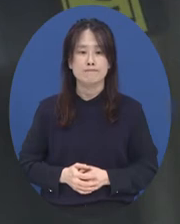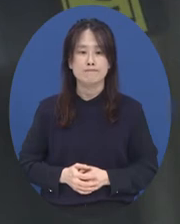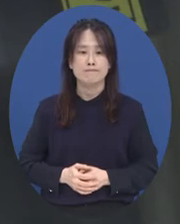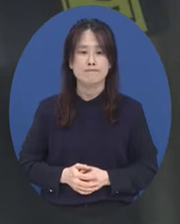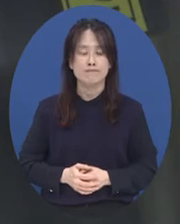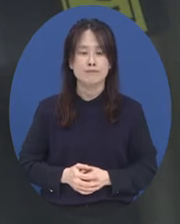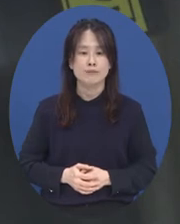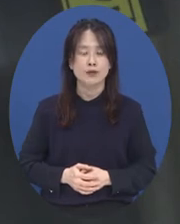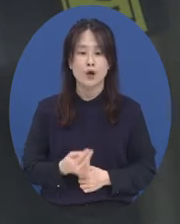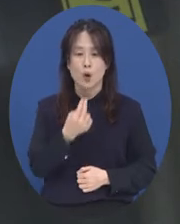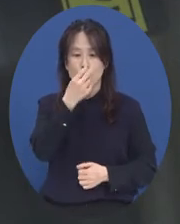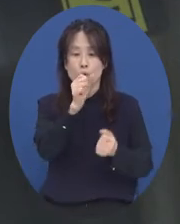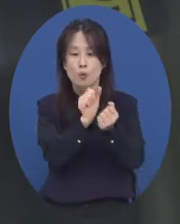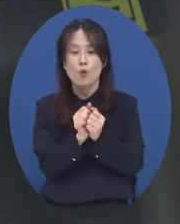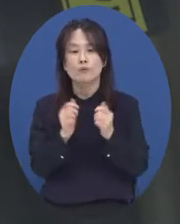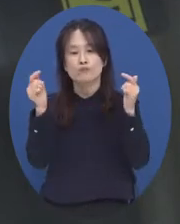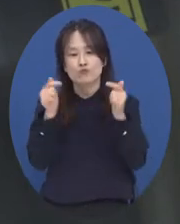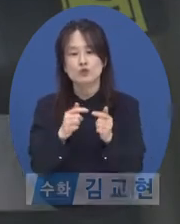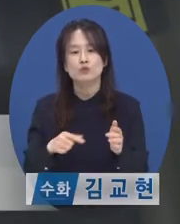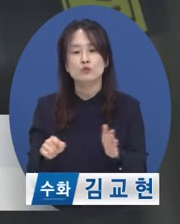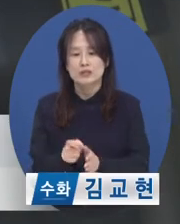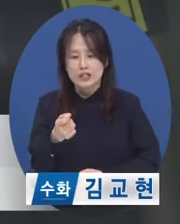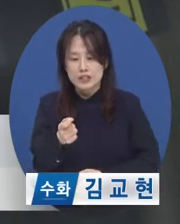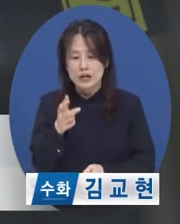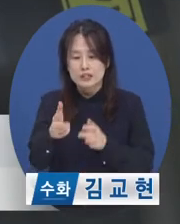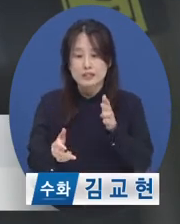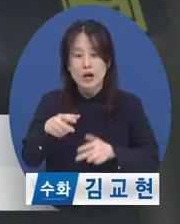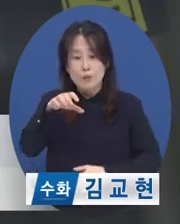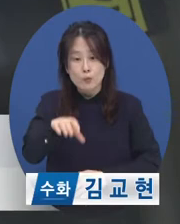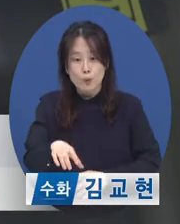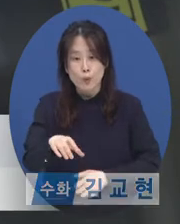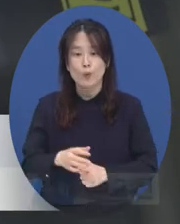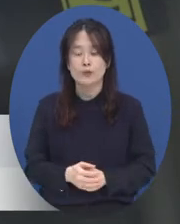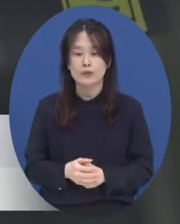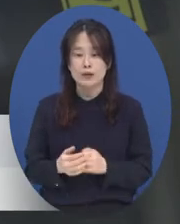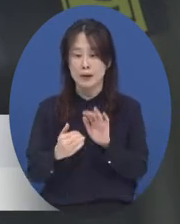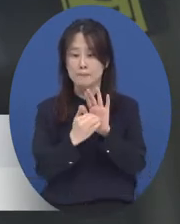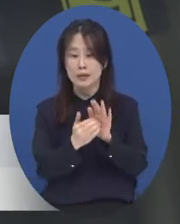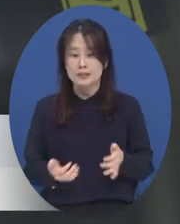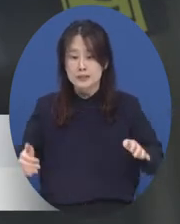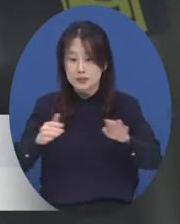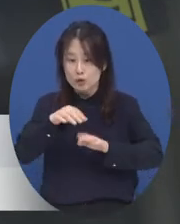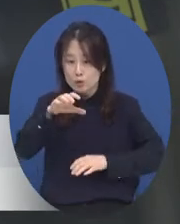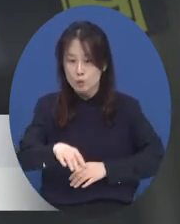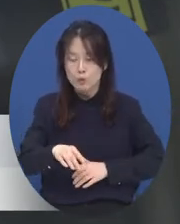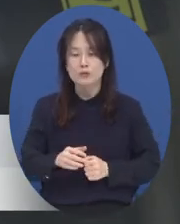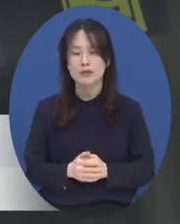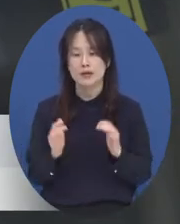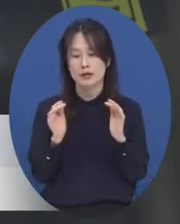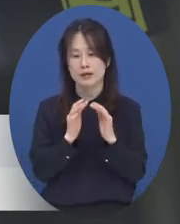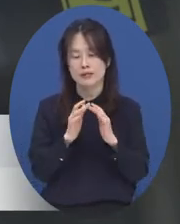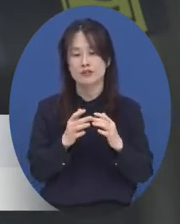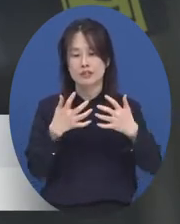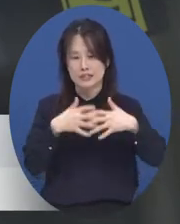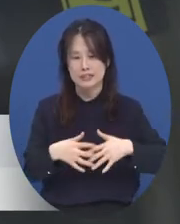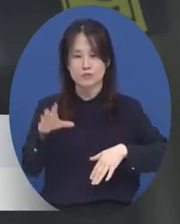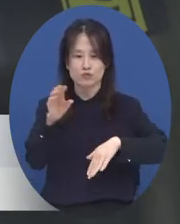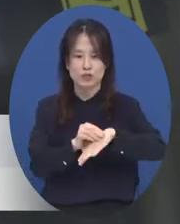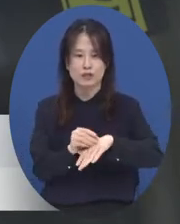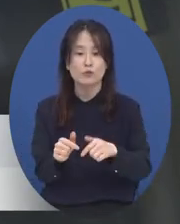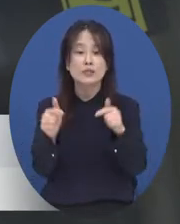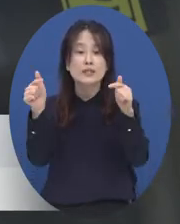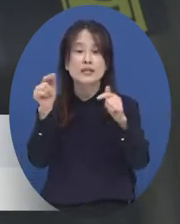경기도가 대기오염을 줄이기 위해 소규모 대디 배출 사업장 대기오염 방지 시설의 사물인터넷 측정기기 부차가